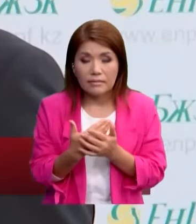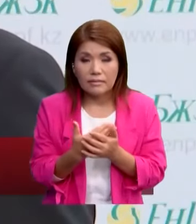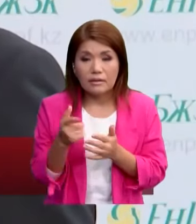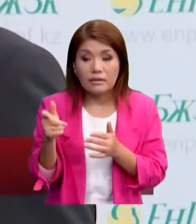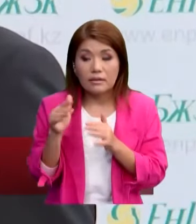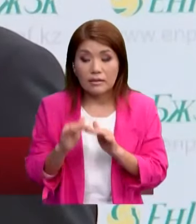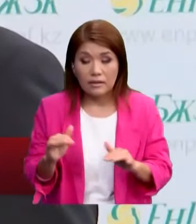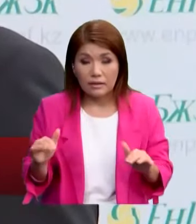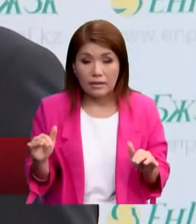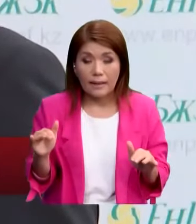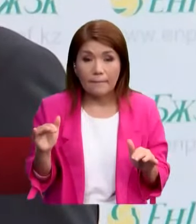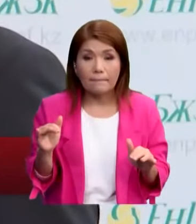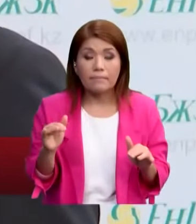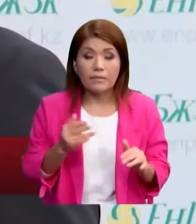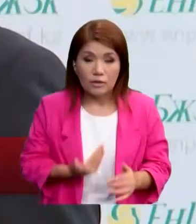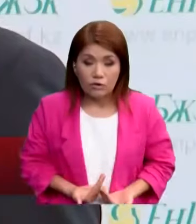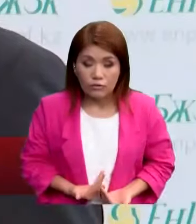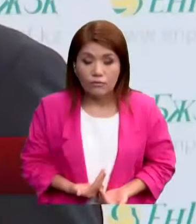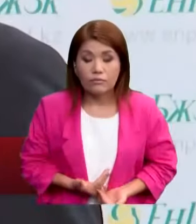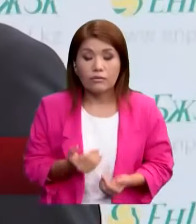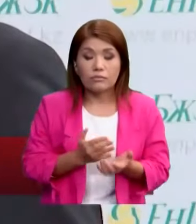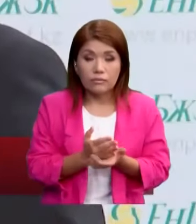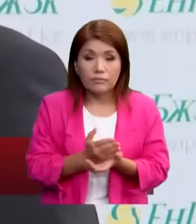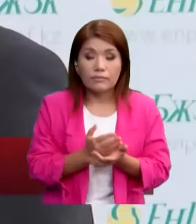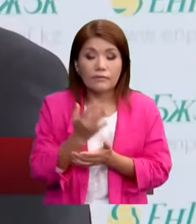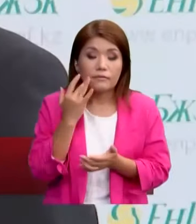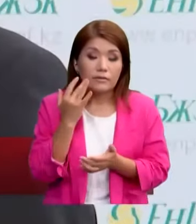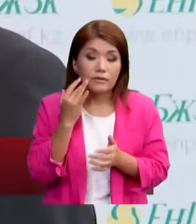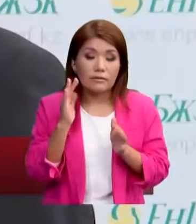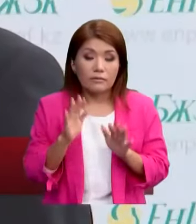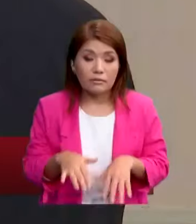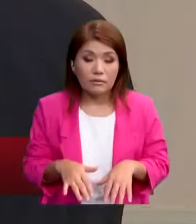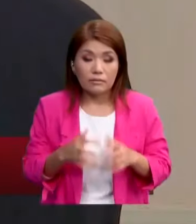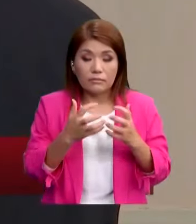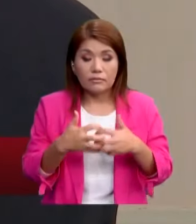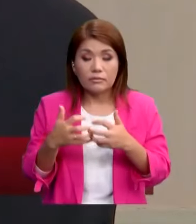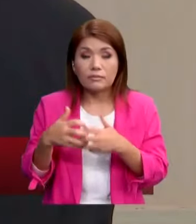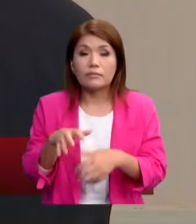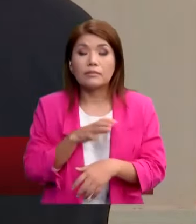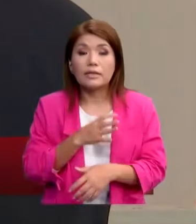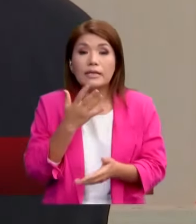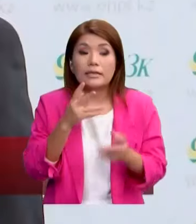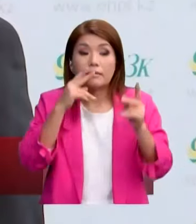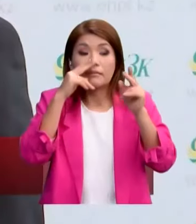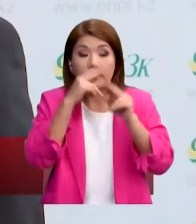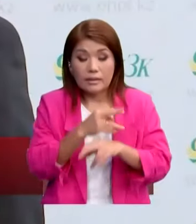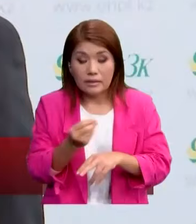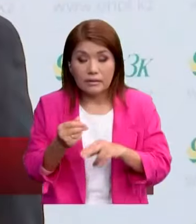балалар өмір сүріп жатыр деген ақпарат бар, сол бойынша біз есеп шығарып қойдық. Егер қате